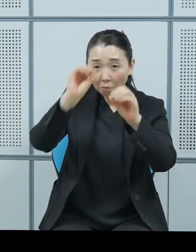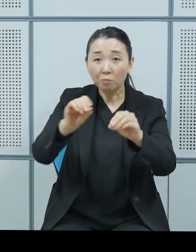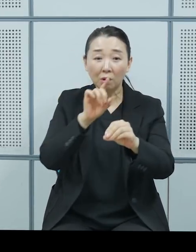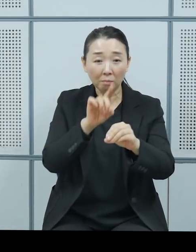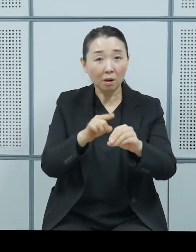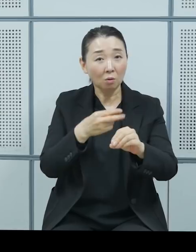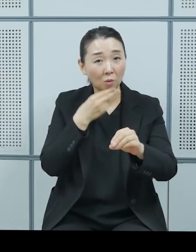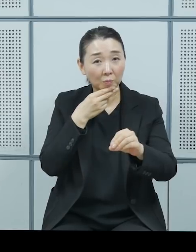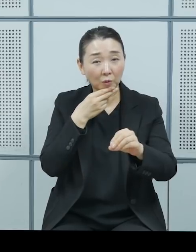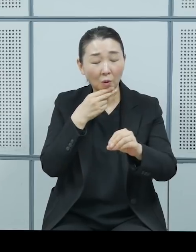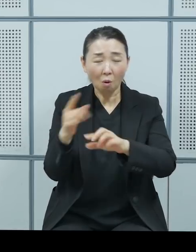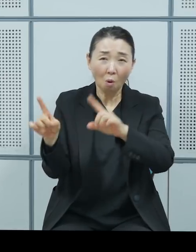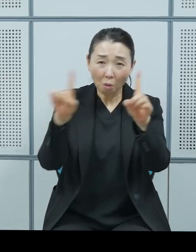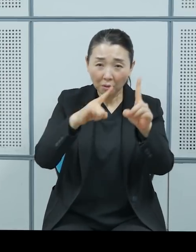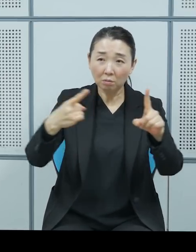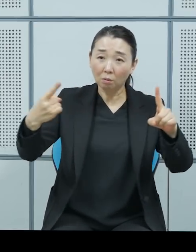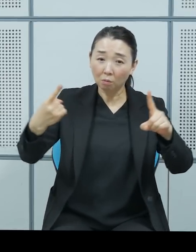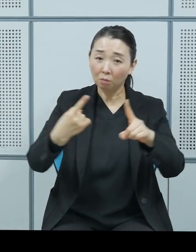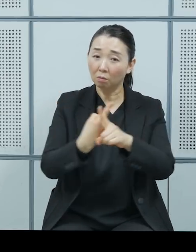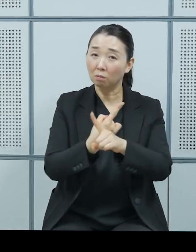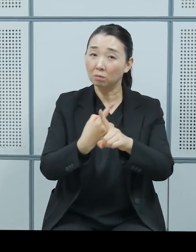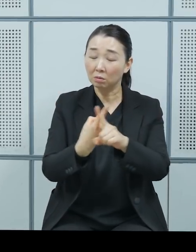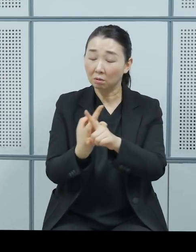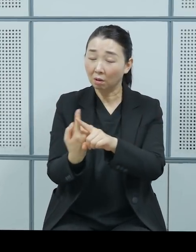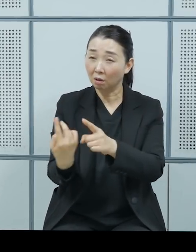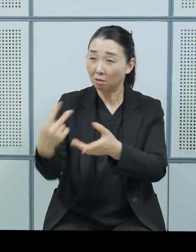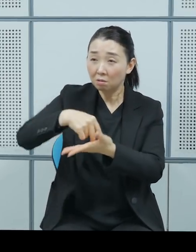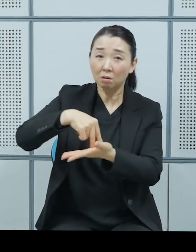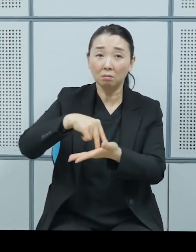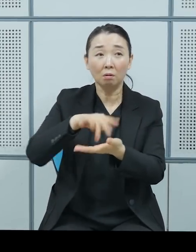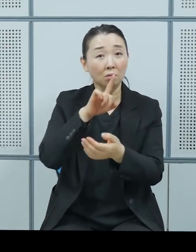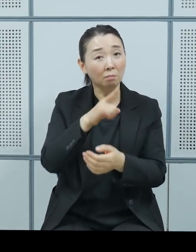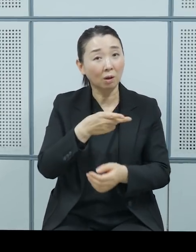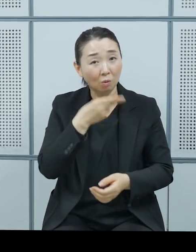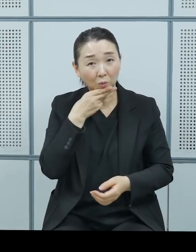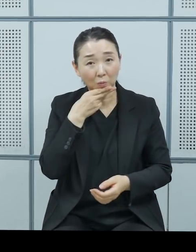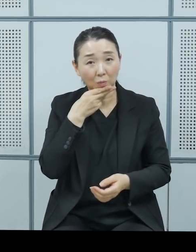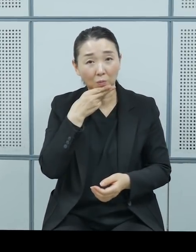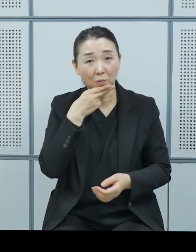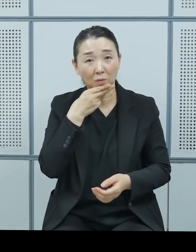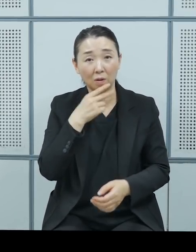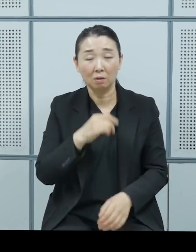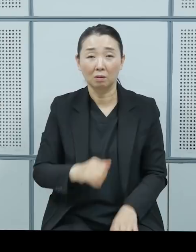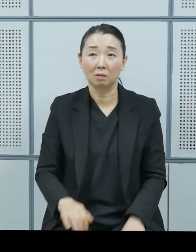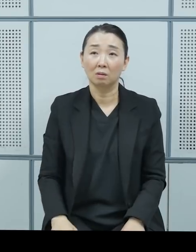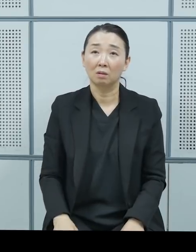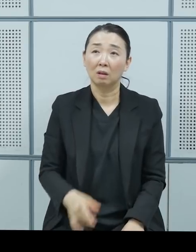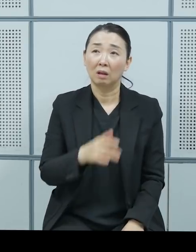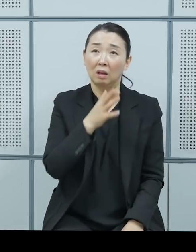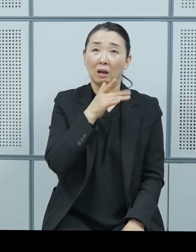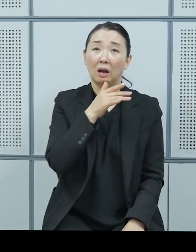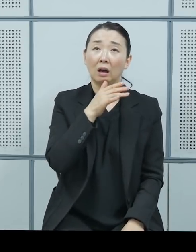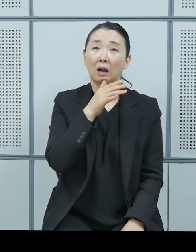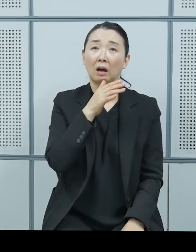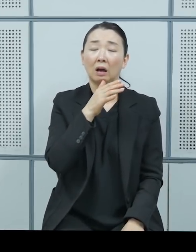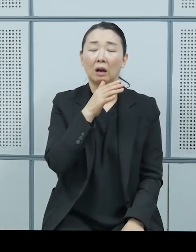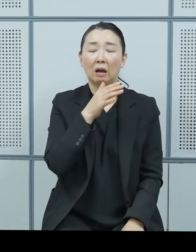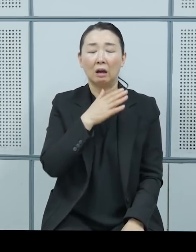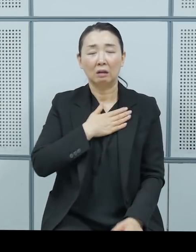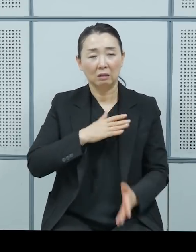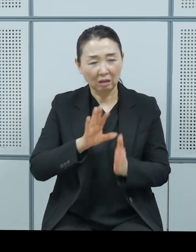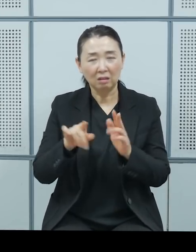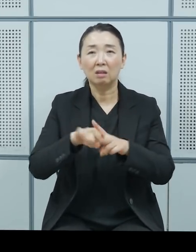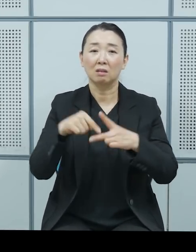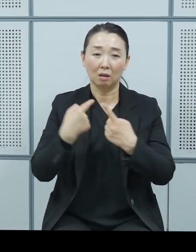그렇죠. 회복된다, 고친다, 이루어진다 일어난다. 이런 게 없죠. 이런 게 없는 거예요. 맞아요. 아, 그때 이해했어요. 아,